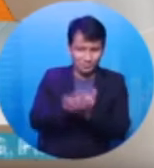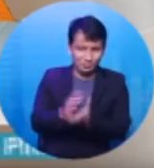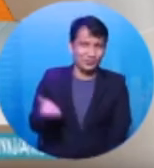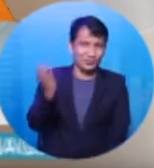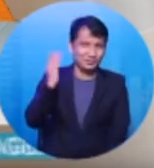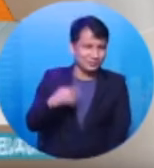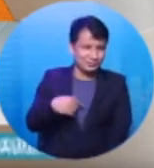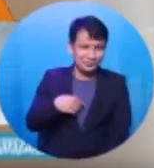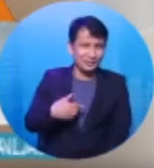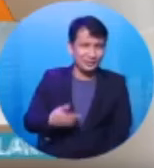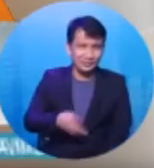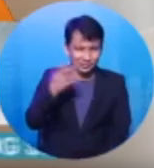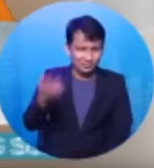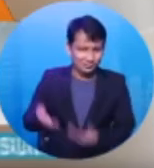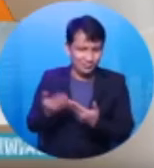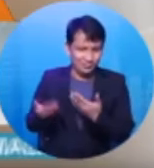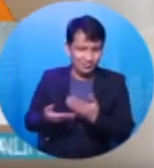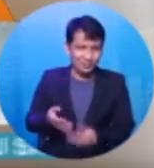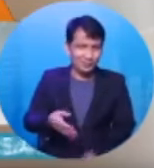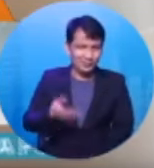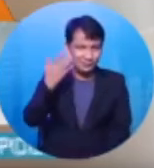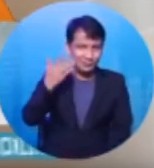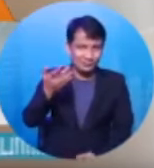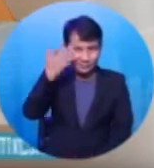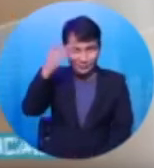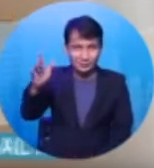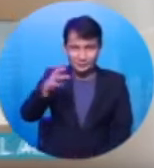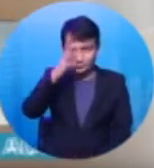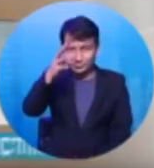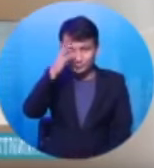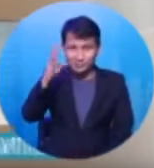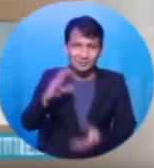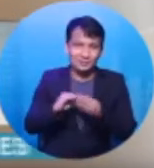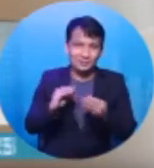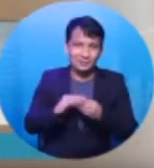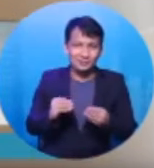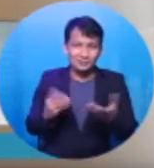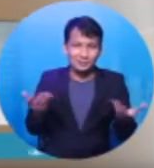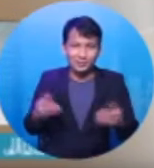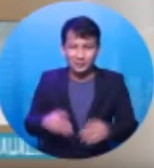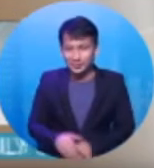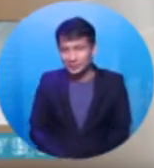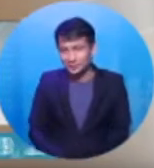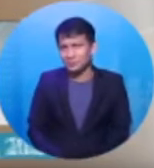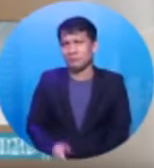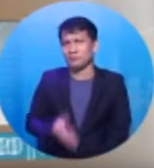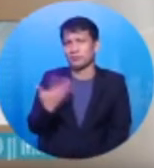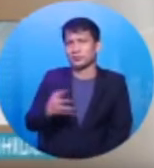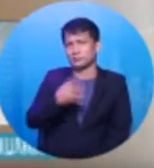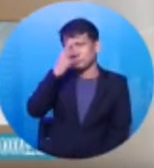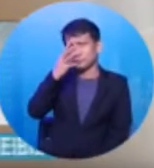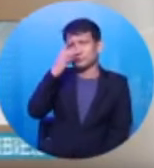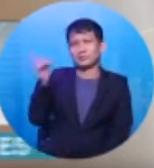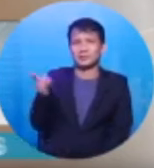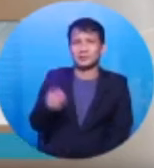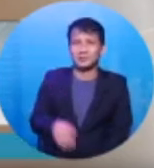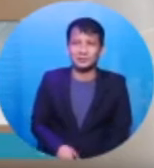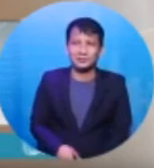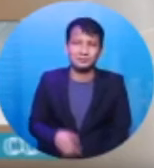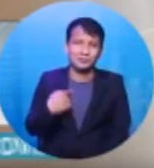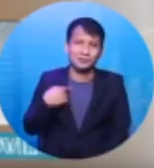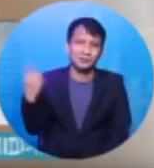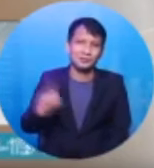sa... Ang galing gumawa ng istorya yan. Hindi ko naman sinabi yun. Wala kang sinabi? Wala. Gumagawa na ng kwento yan para masira